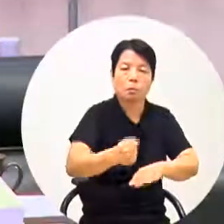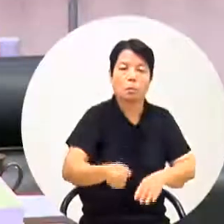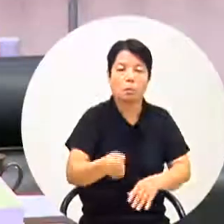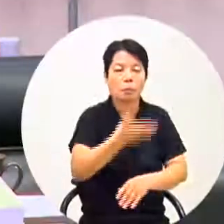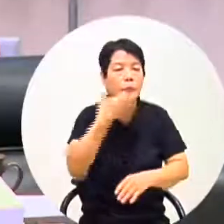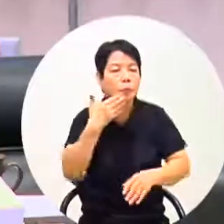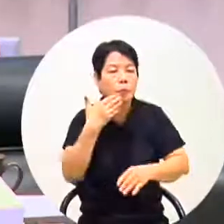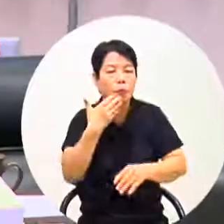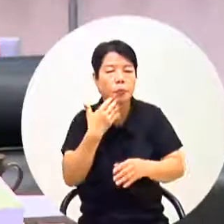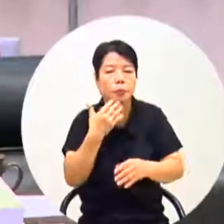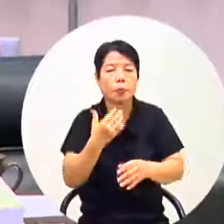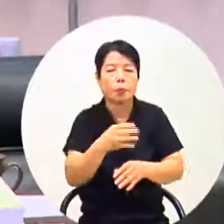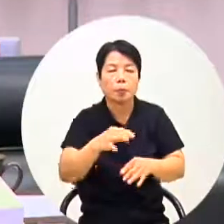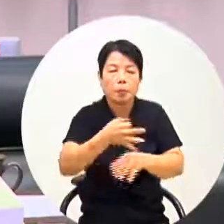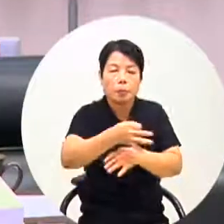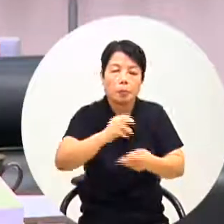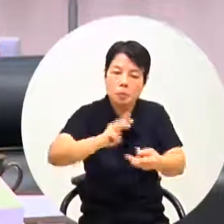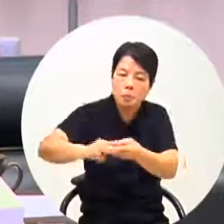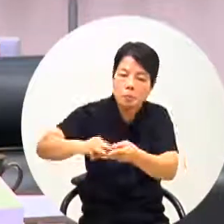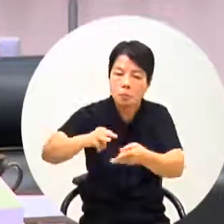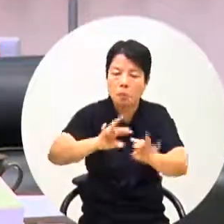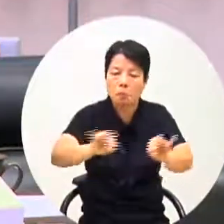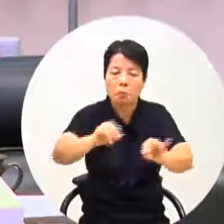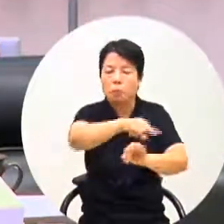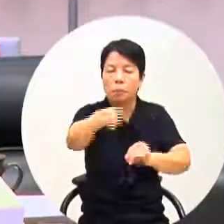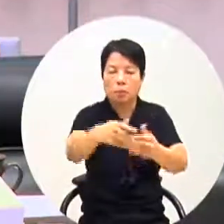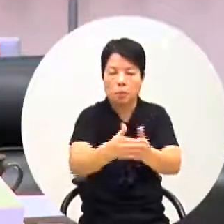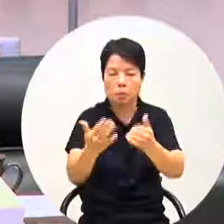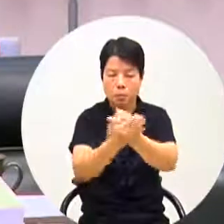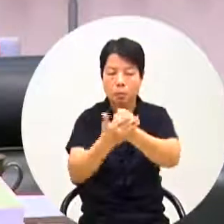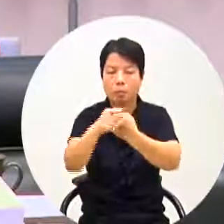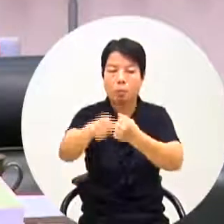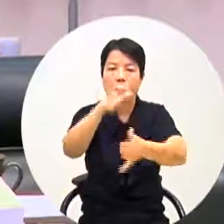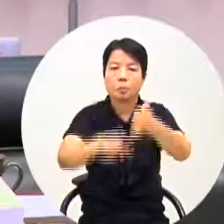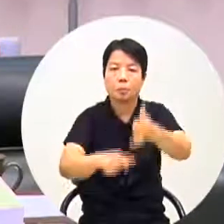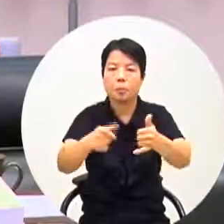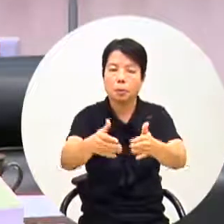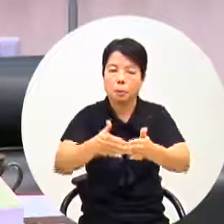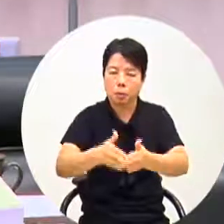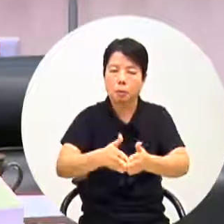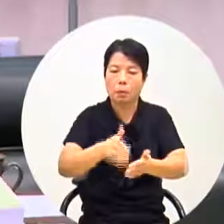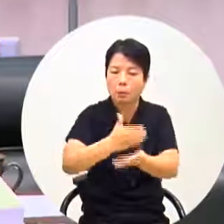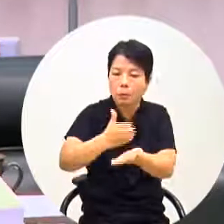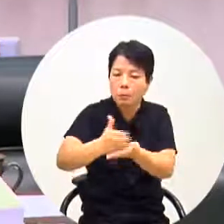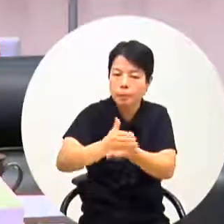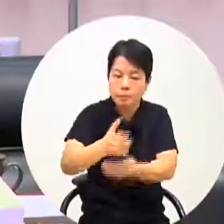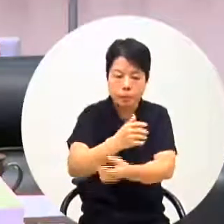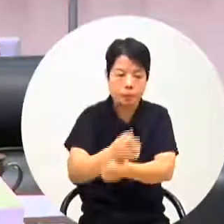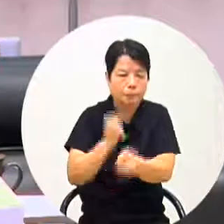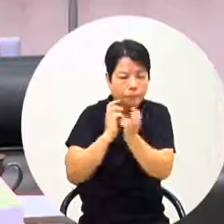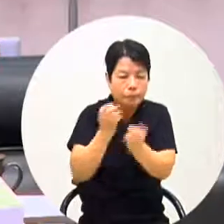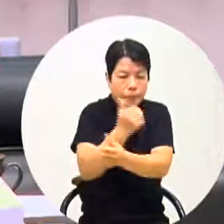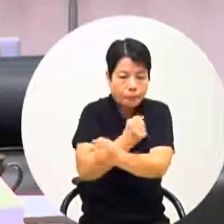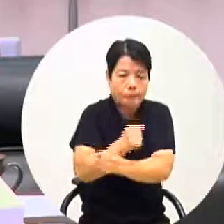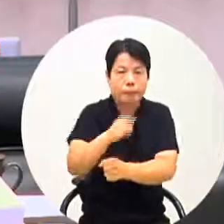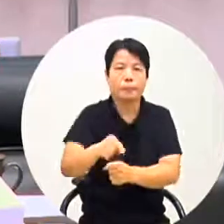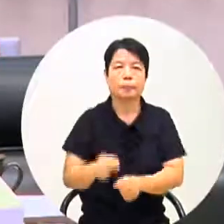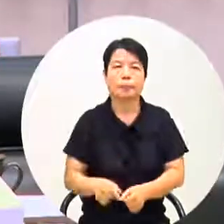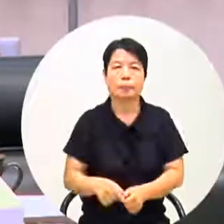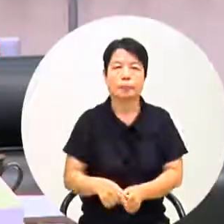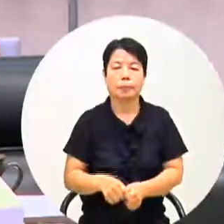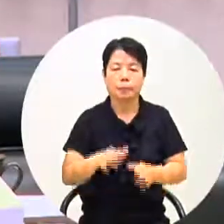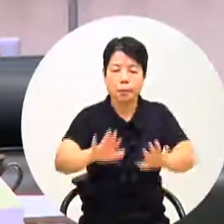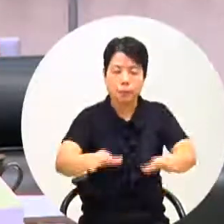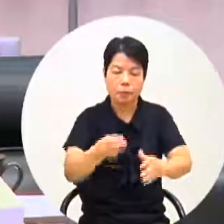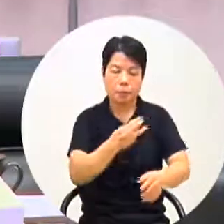产我们都要予以维护。所以我用这个案以后该好好处理，现在宽度的问题，我就请我们赵